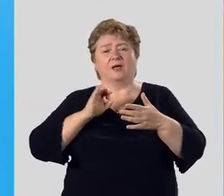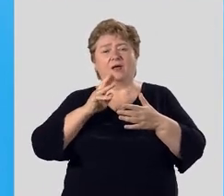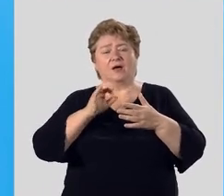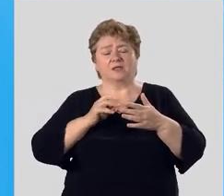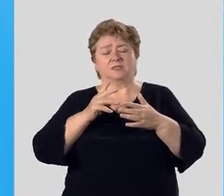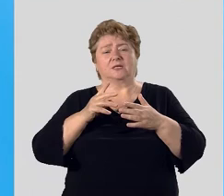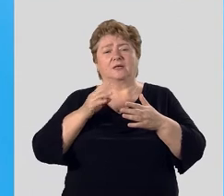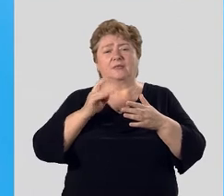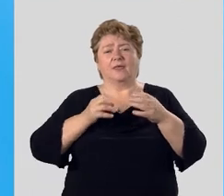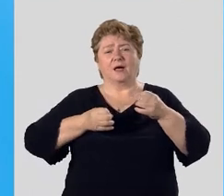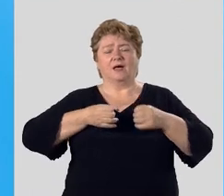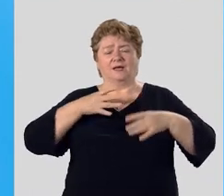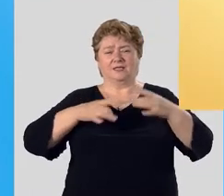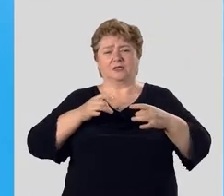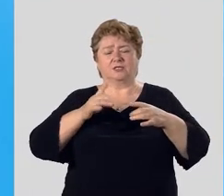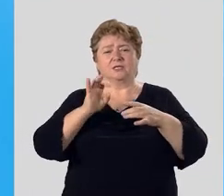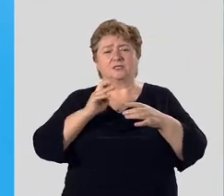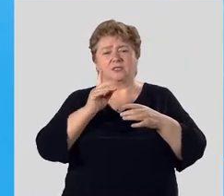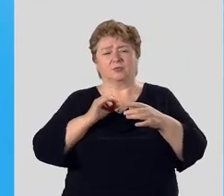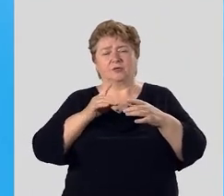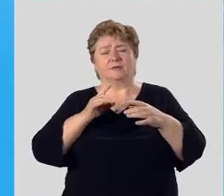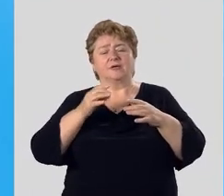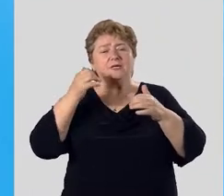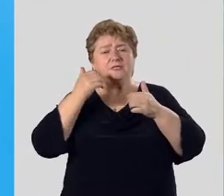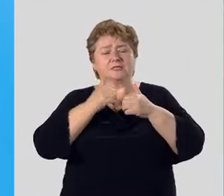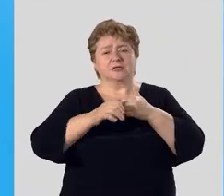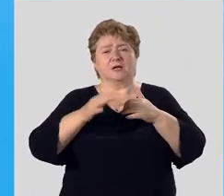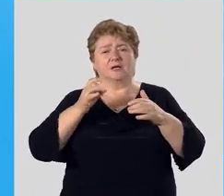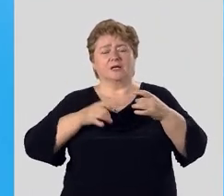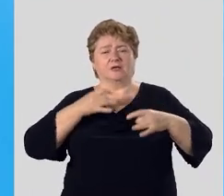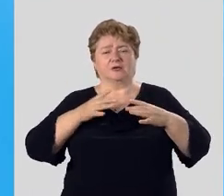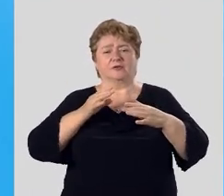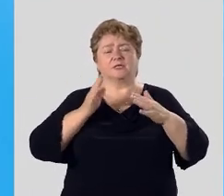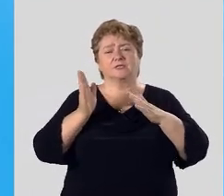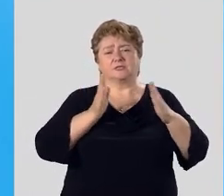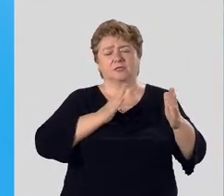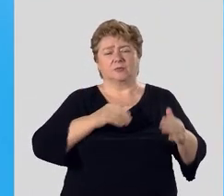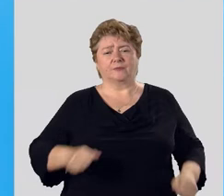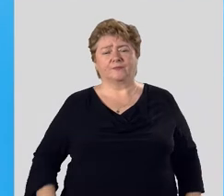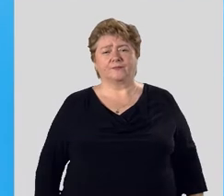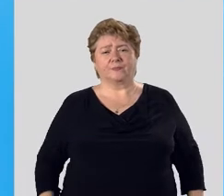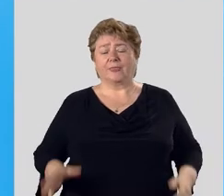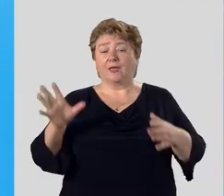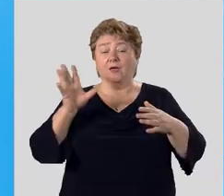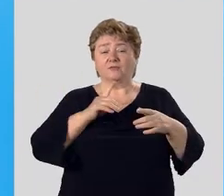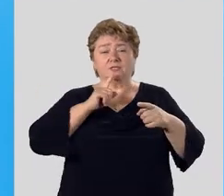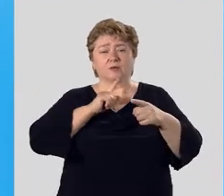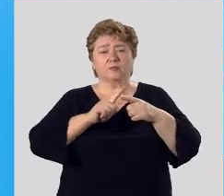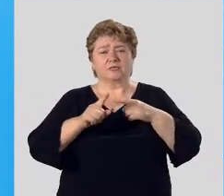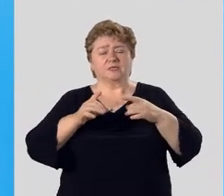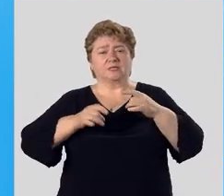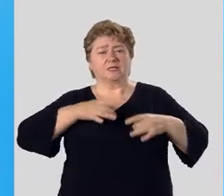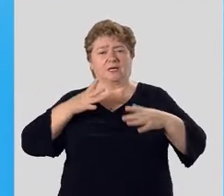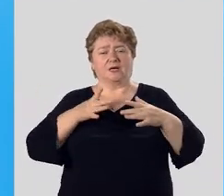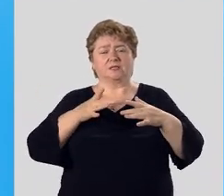организма на раздражение рецепторов с участием центральной нервной системы. Все быстрые